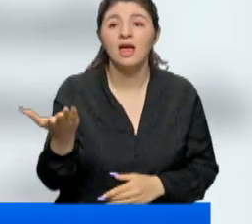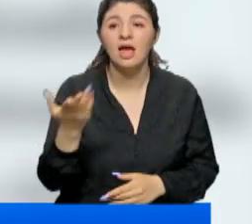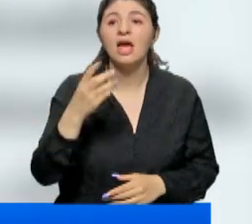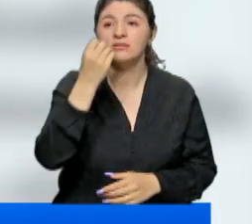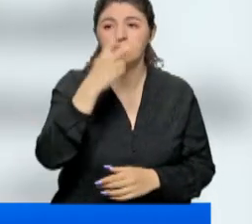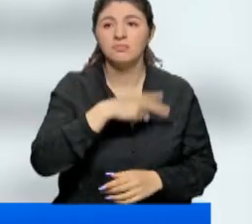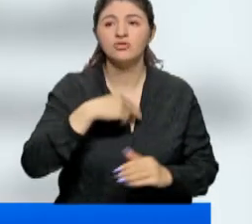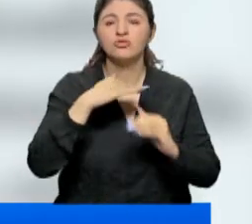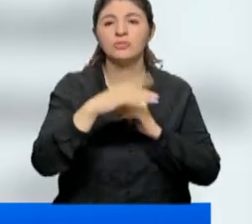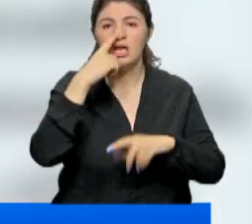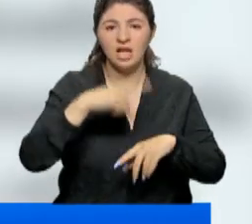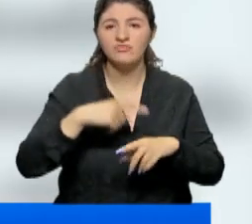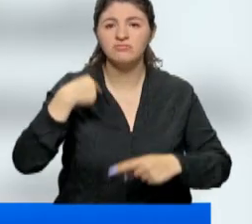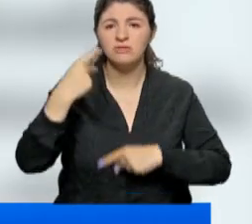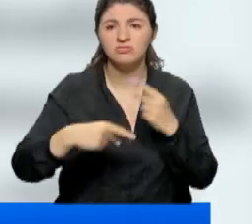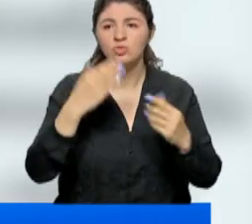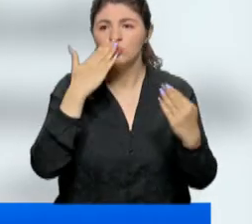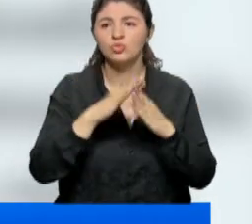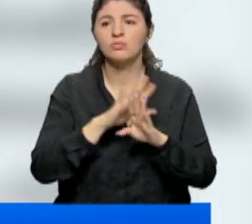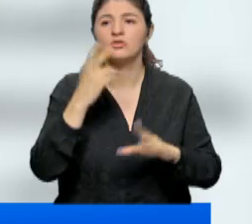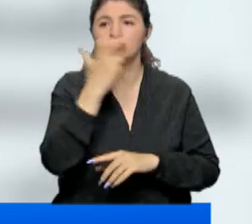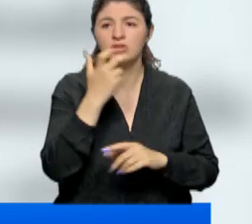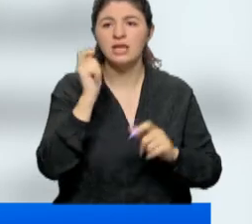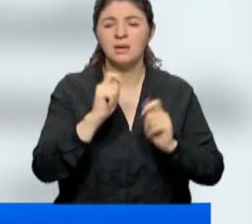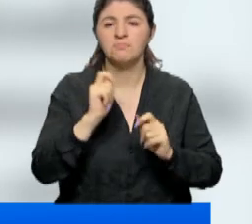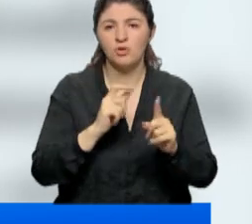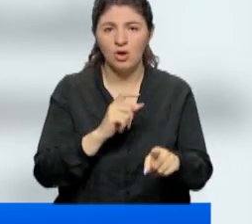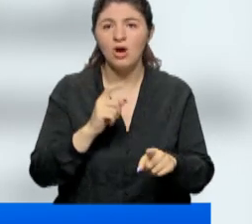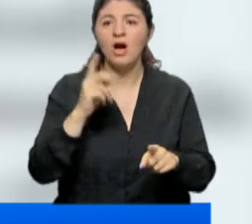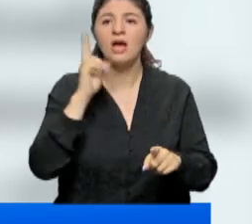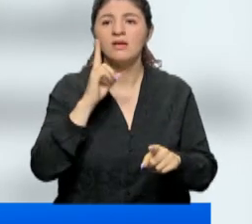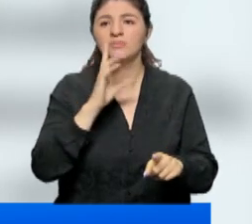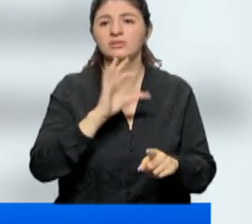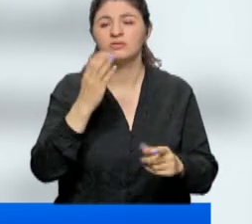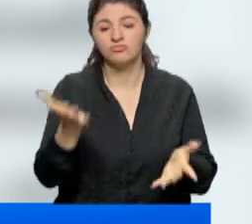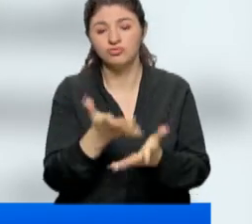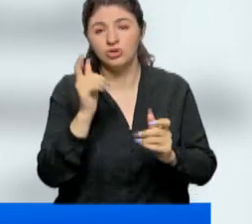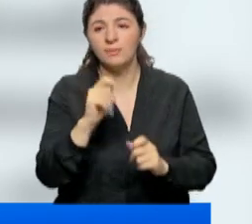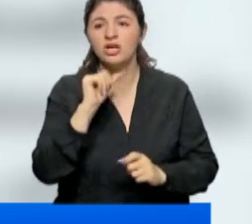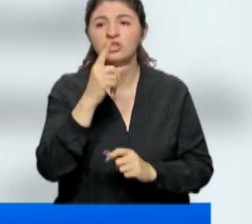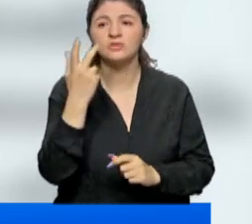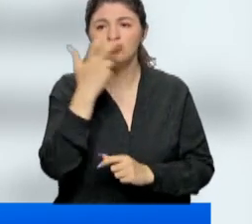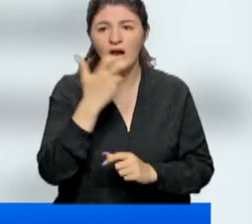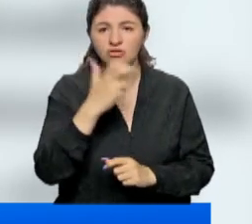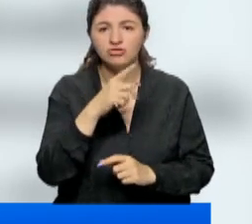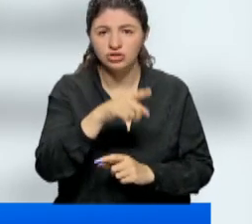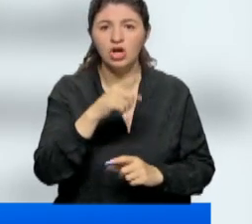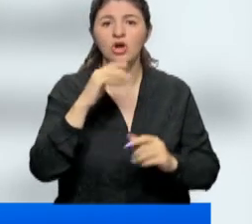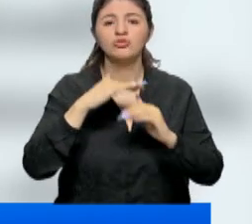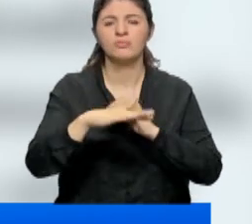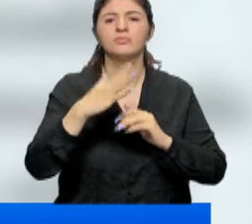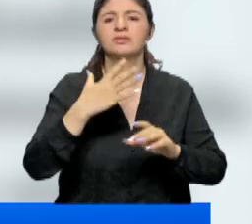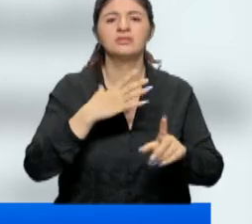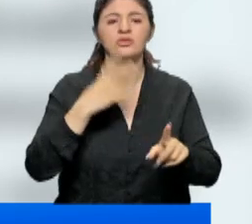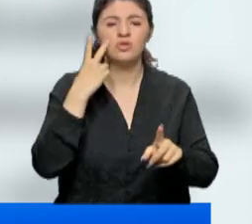Isparta Belediyesi halkımızın inanç ve gelenekleri uyuşmayan konserler düzenlemektedir ahlaksızlığı özendiren hiçbir şarkıcı halkımız